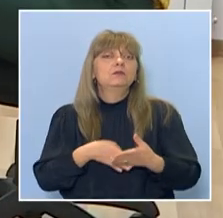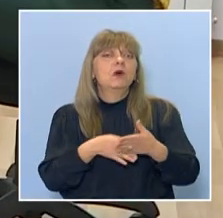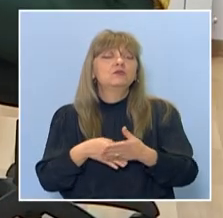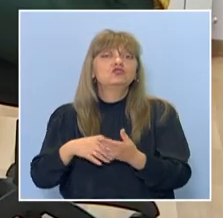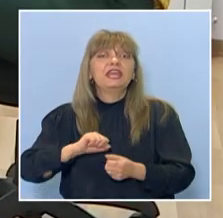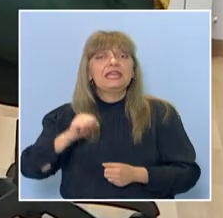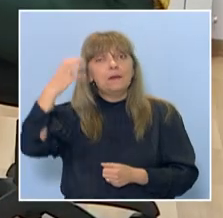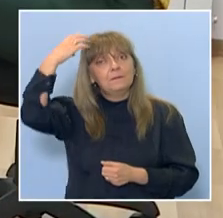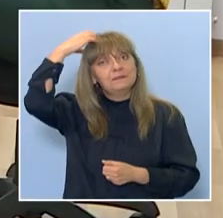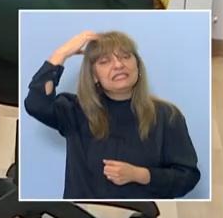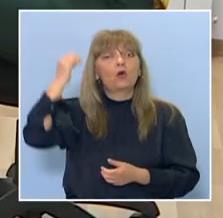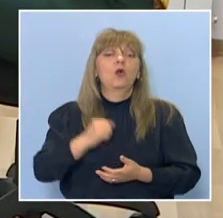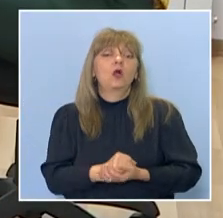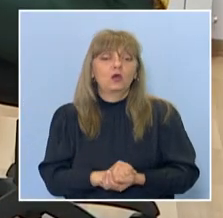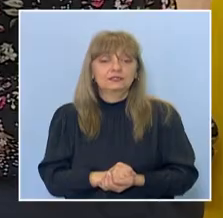психолог.